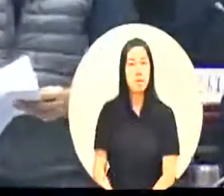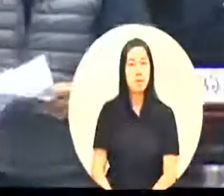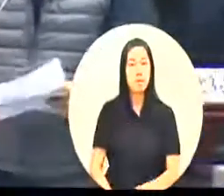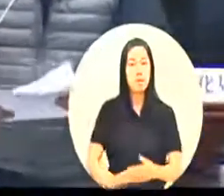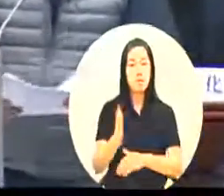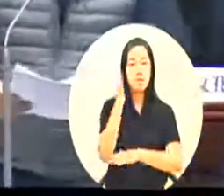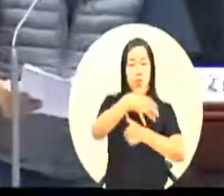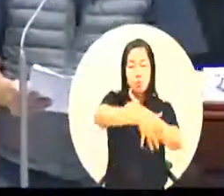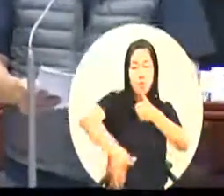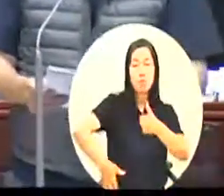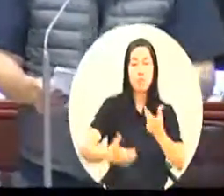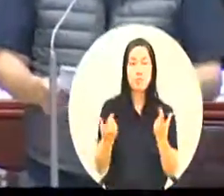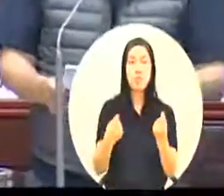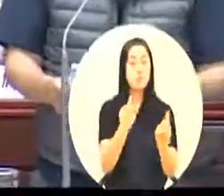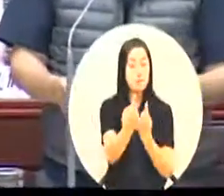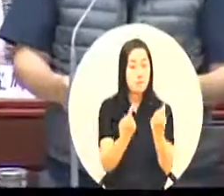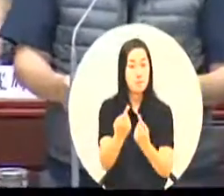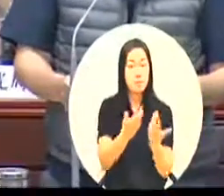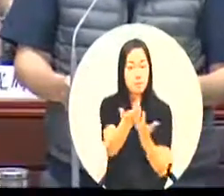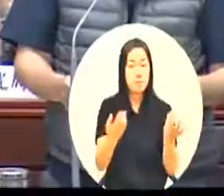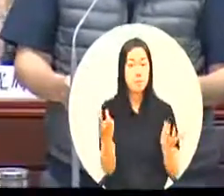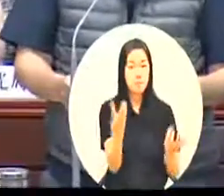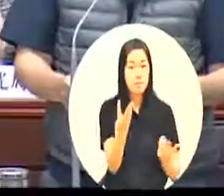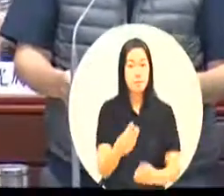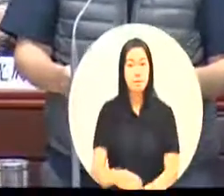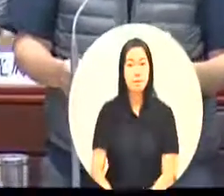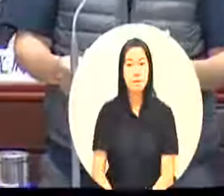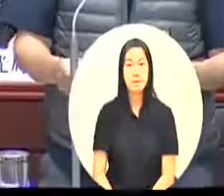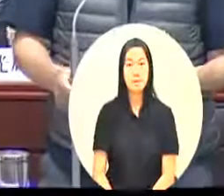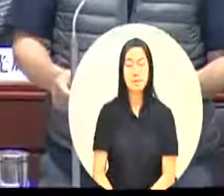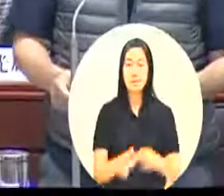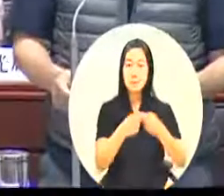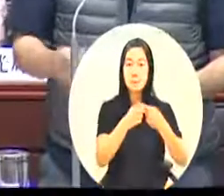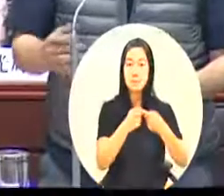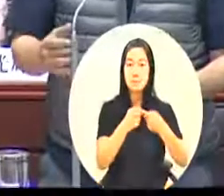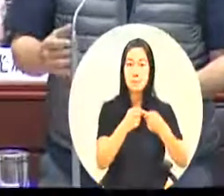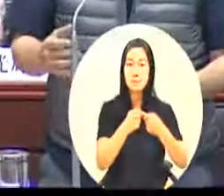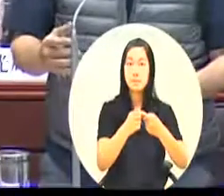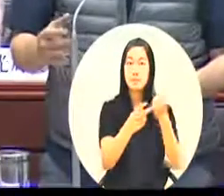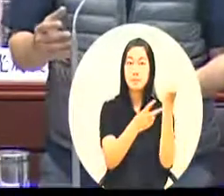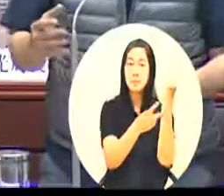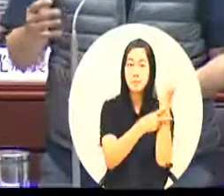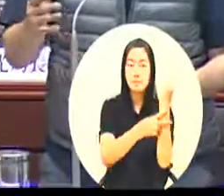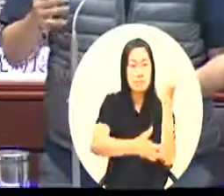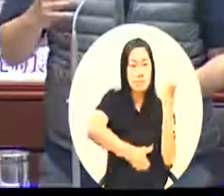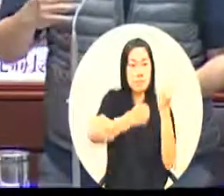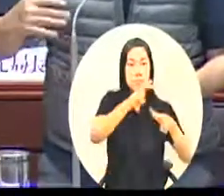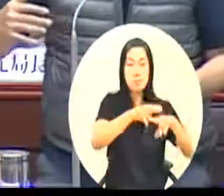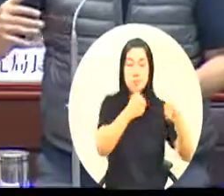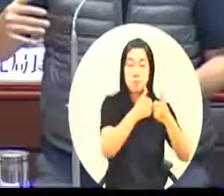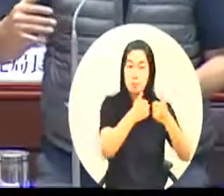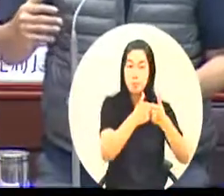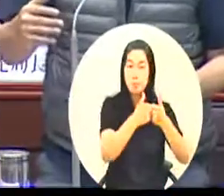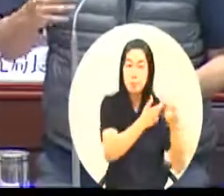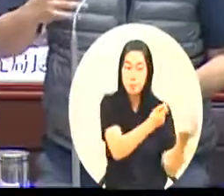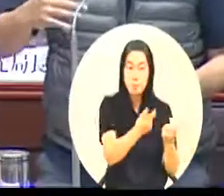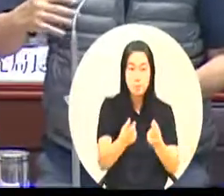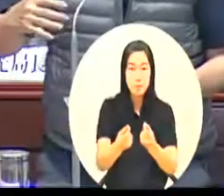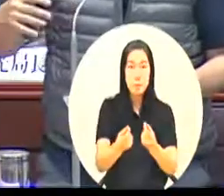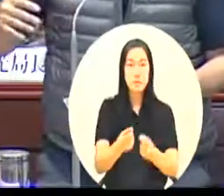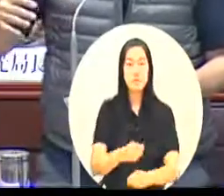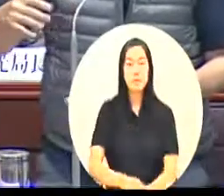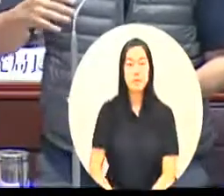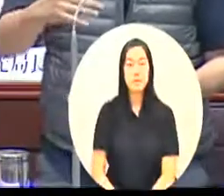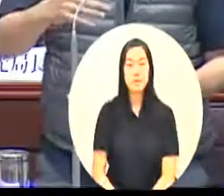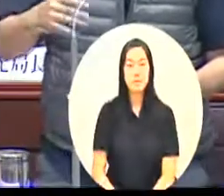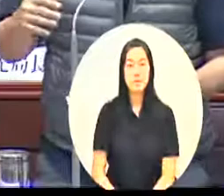局处参加，那主要分成三个部分。我们有定期的跟里长的座谈会，那每一次都有几